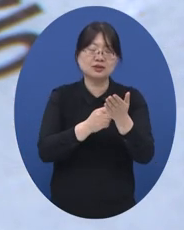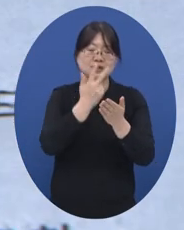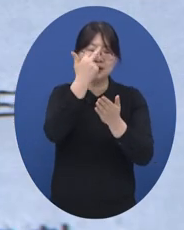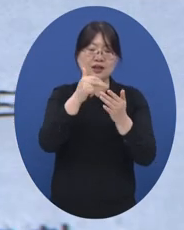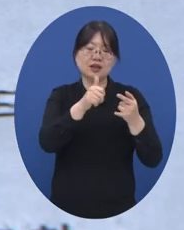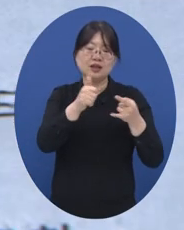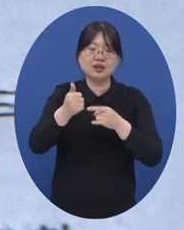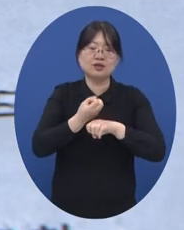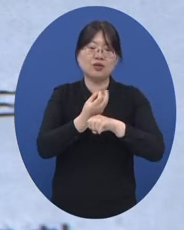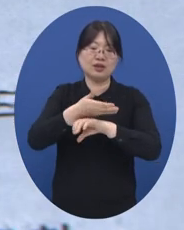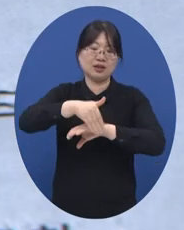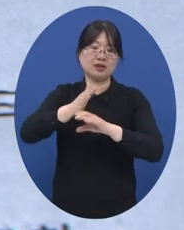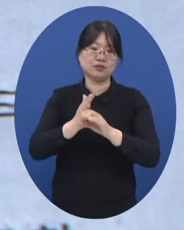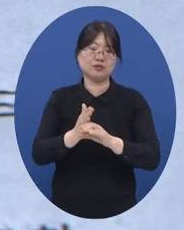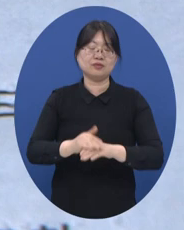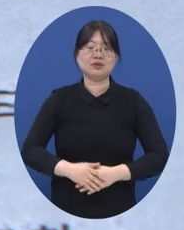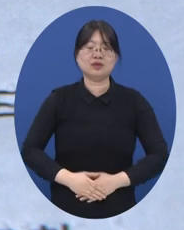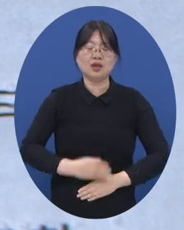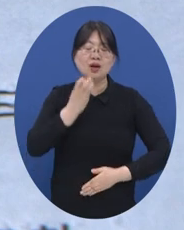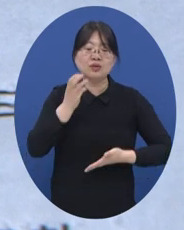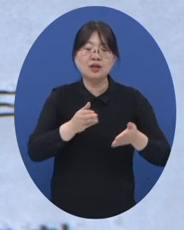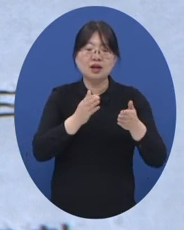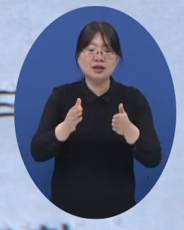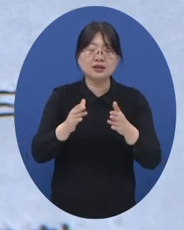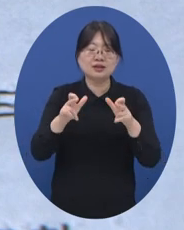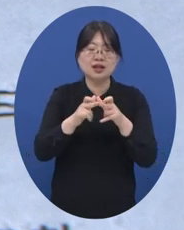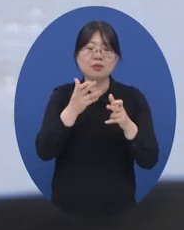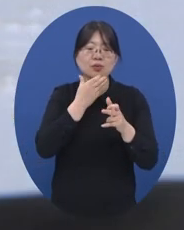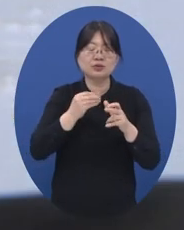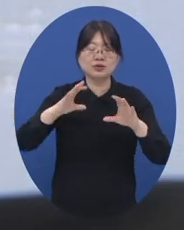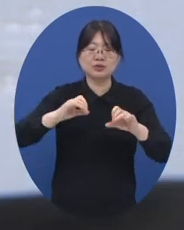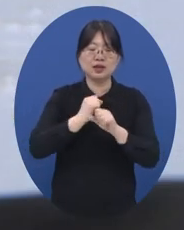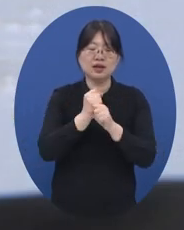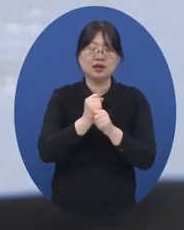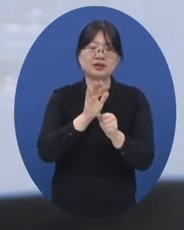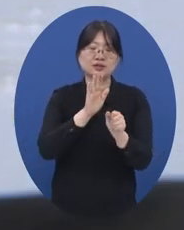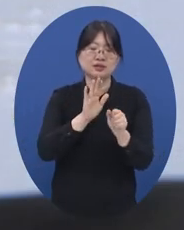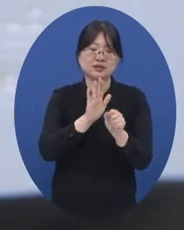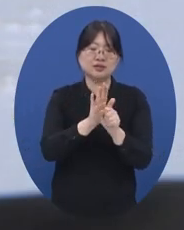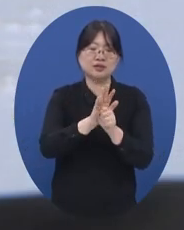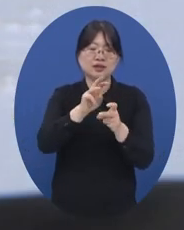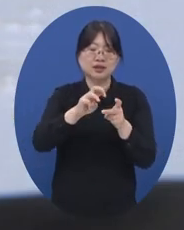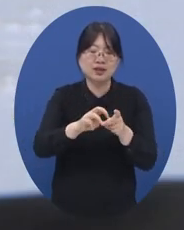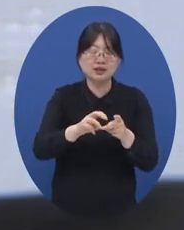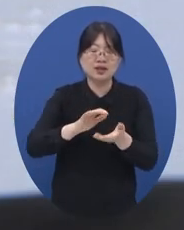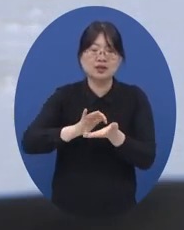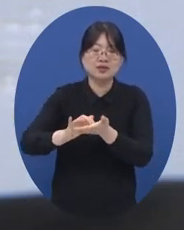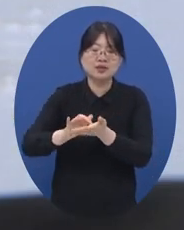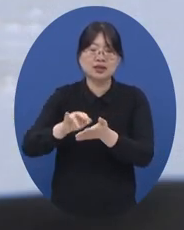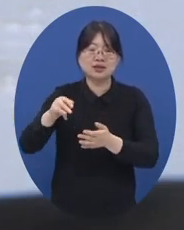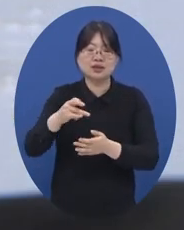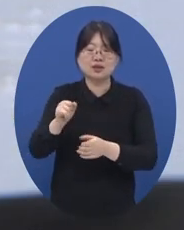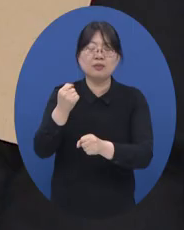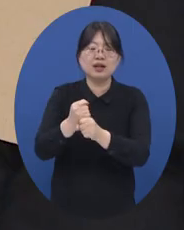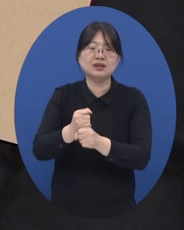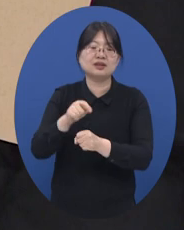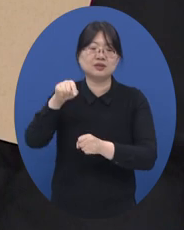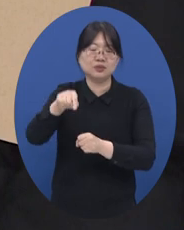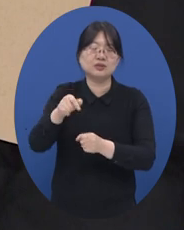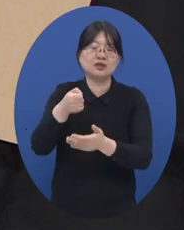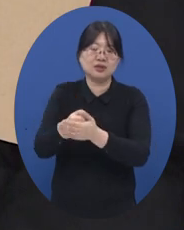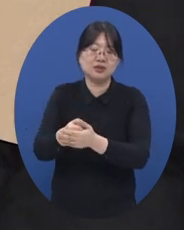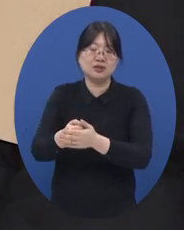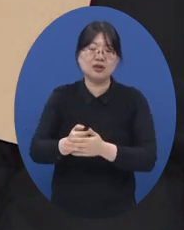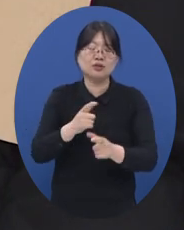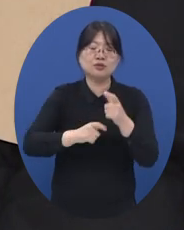전달할 예정입니다 경기도는 경기도 장애인 복지 종합지원센터 를 점자 스티커제작 기관으로 지정 했으며 이